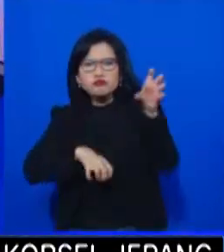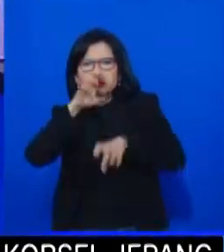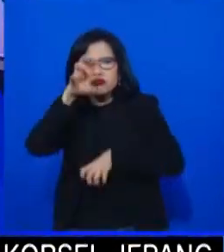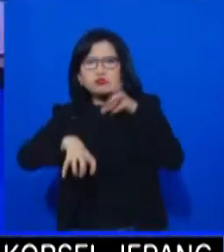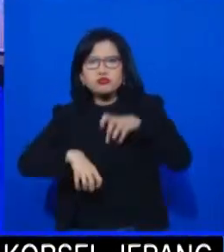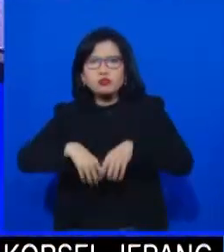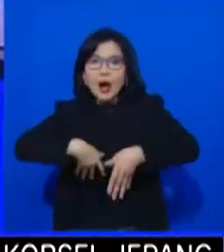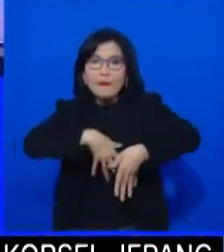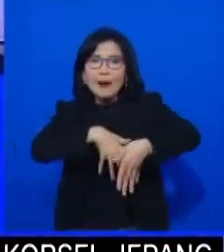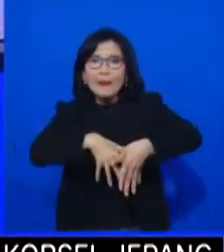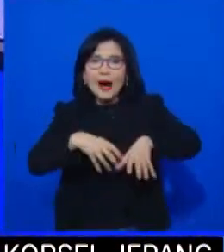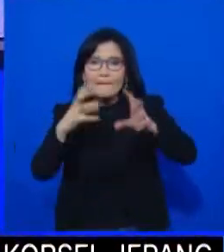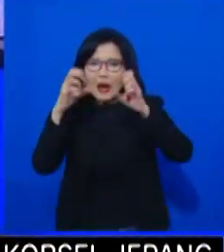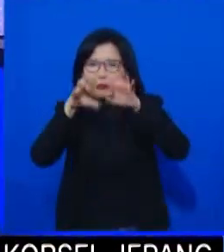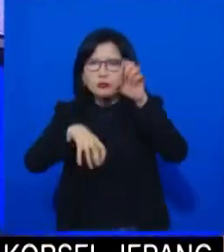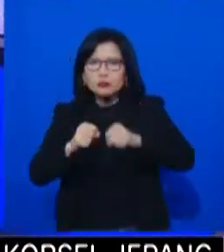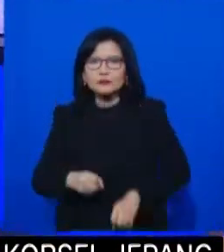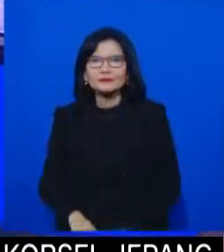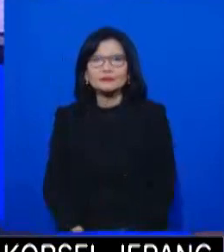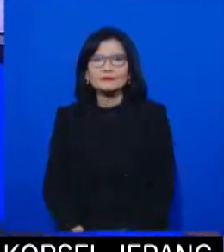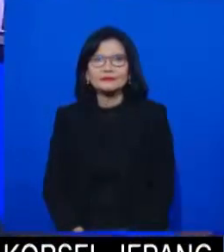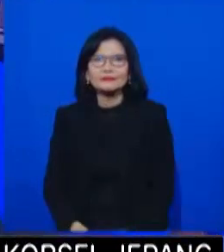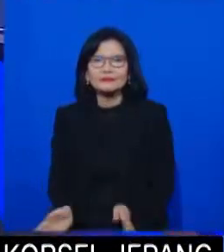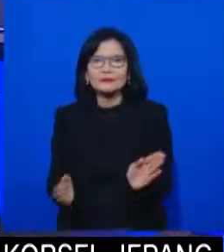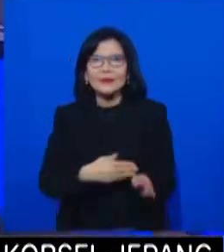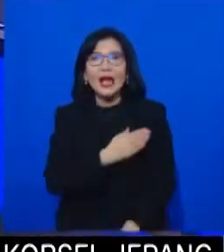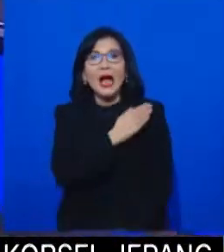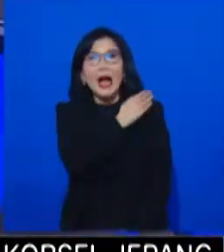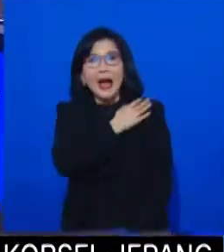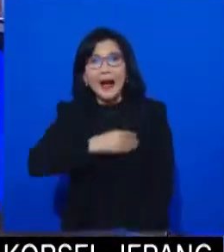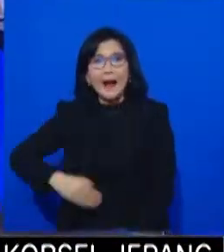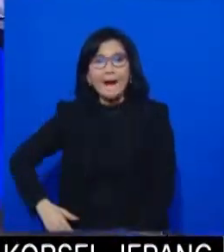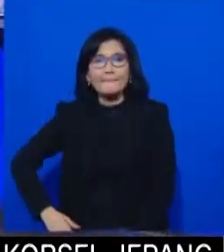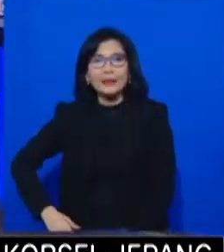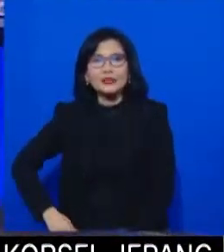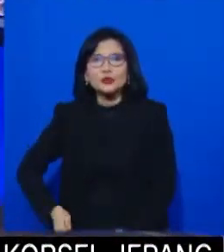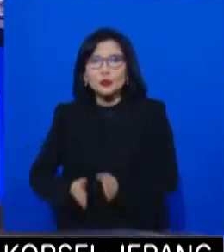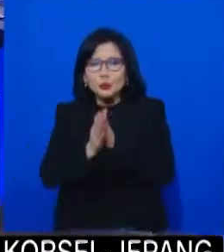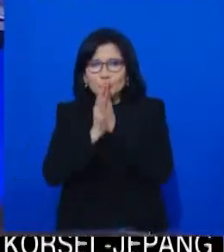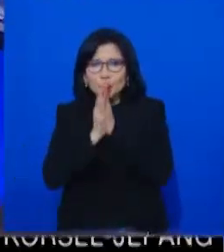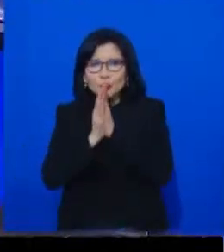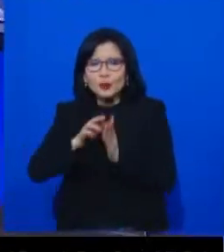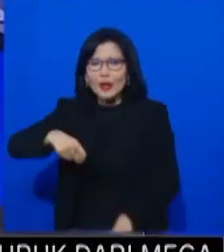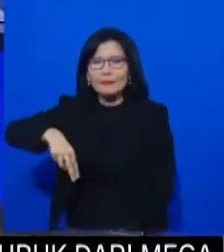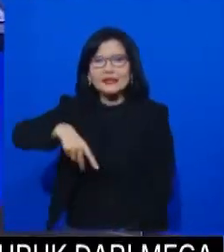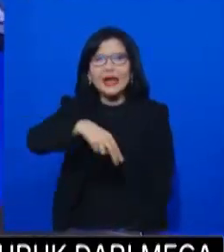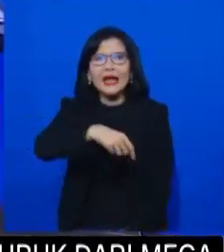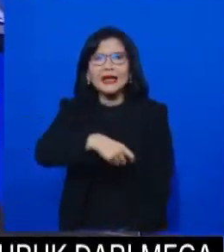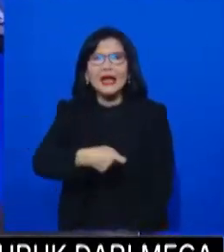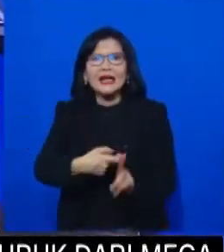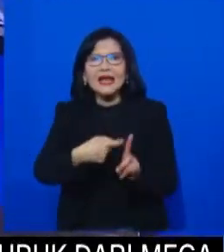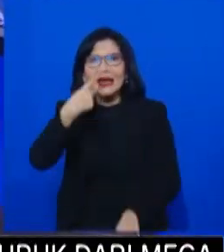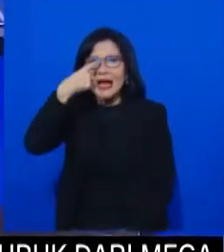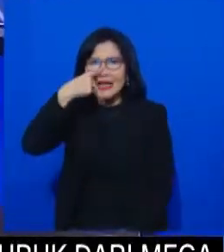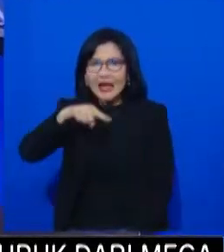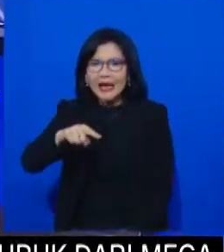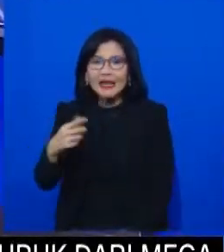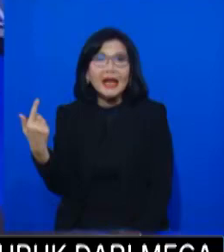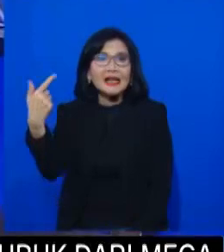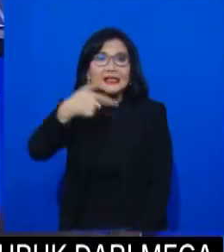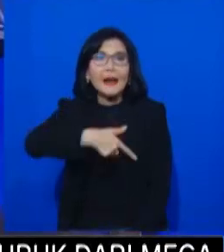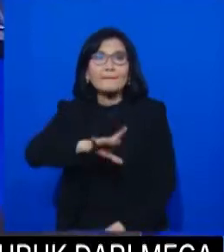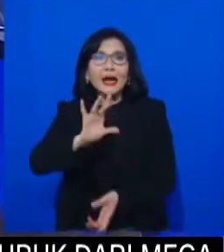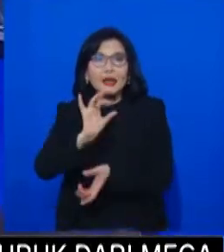peserta pawai. Sementara para biksu yang berjalan dari Thailand menuju Candi Borobudur sudah hampir tiba tujuan.